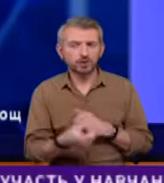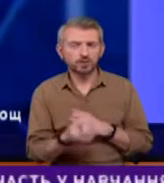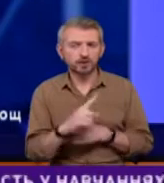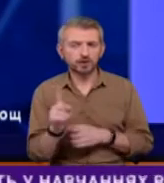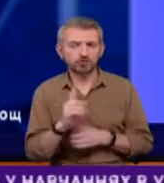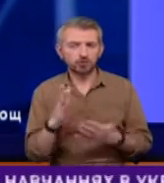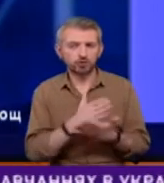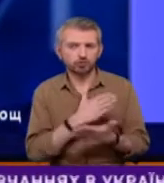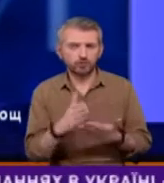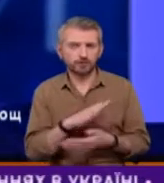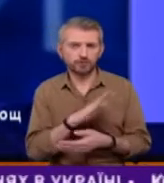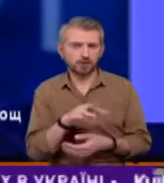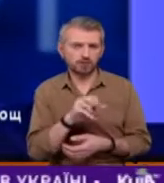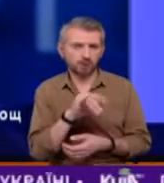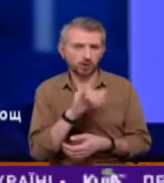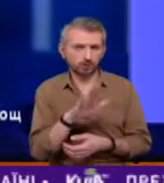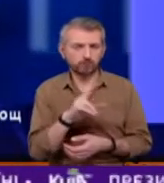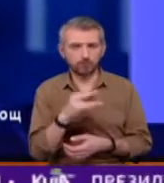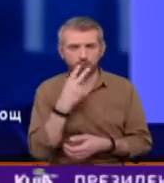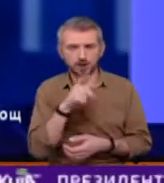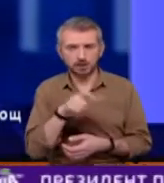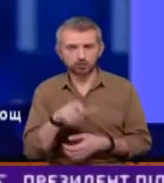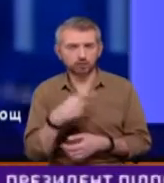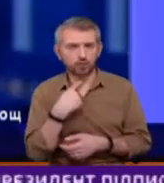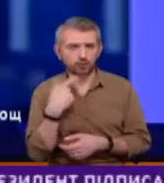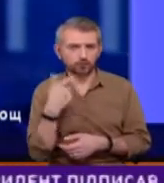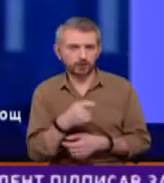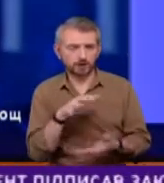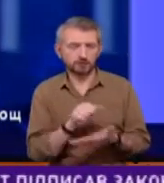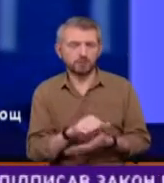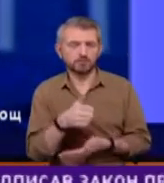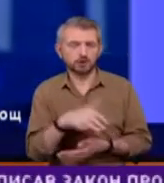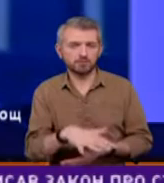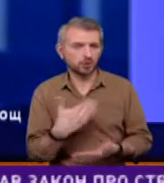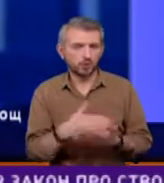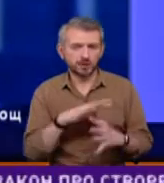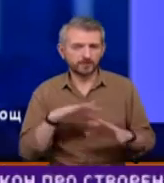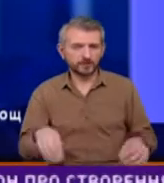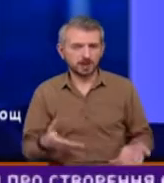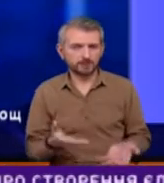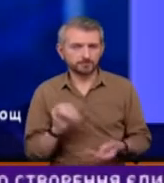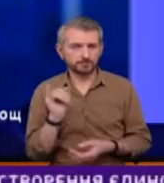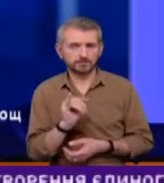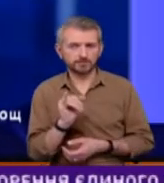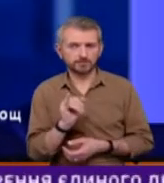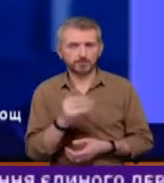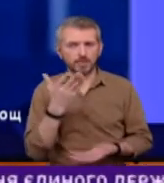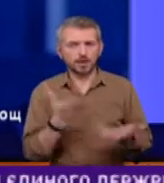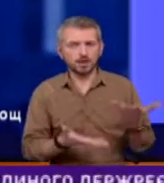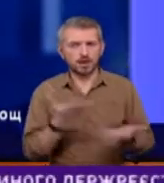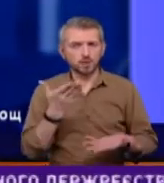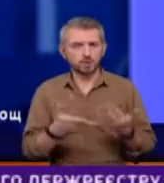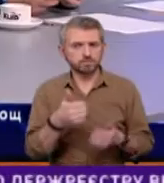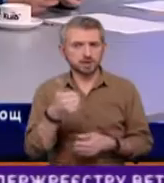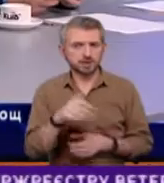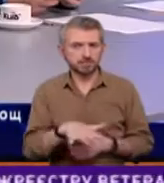що зовсім не Марув по глядацькому голосуванню займає перше місце. От і все. І якщо